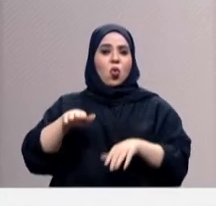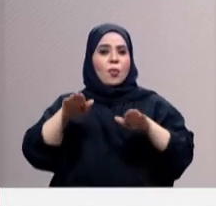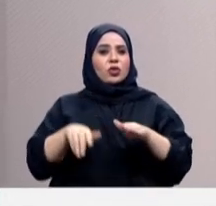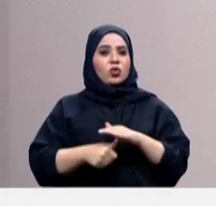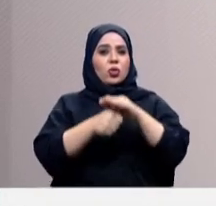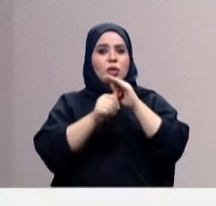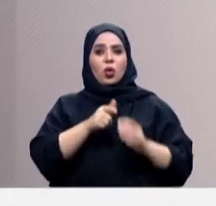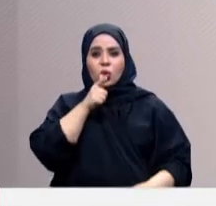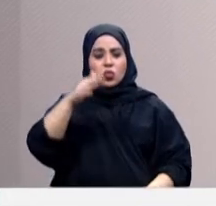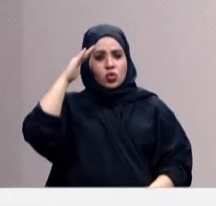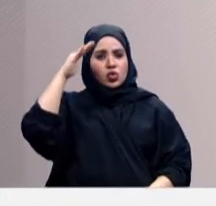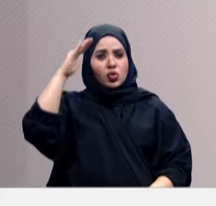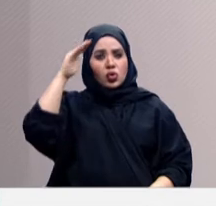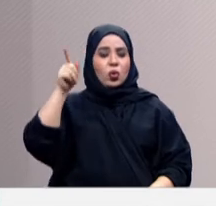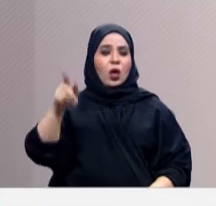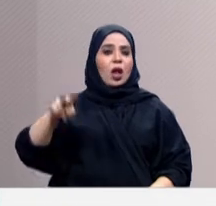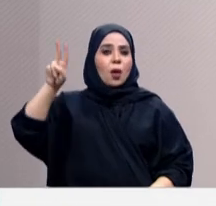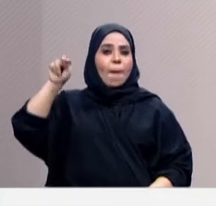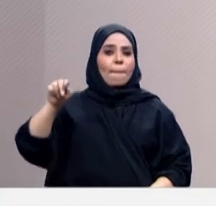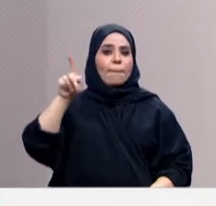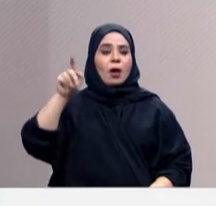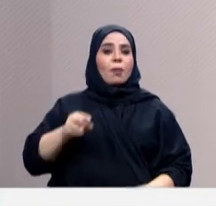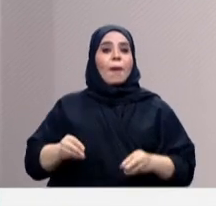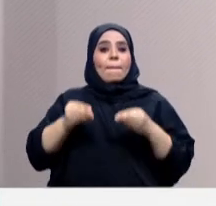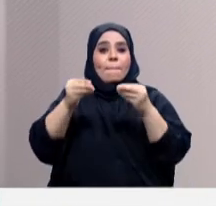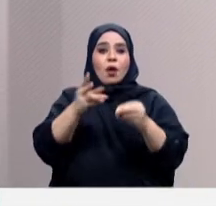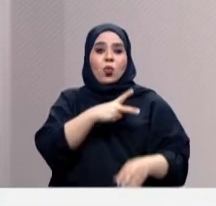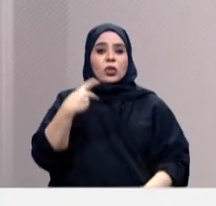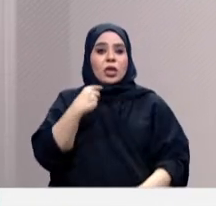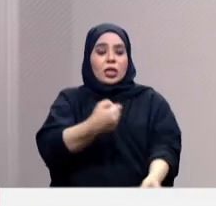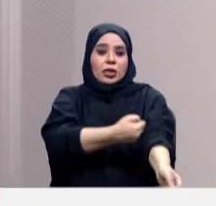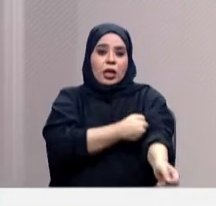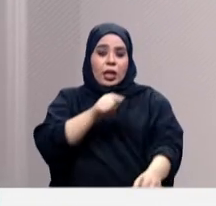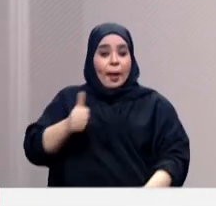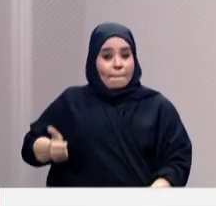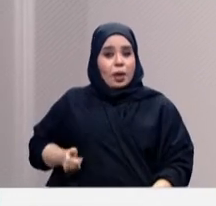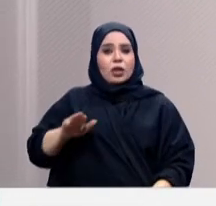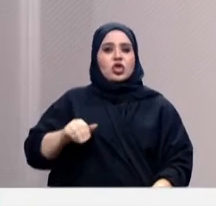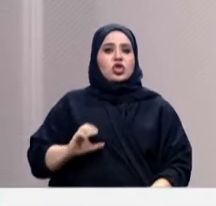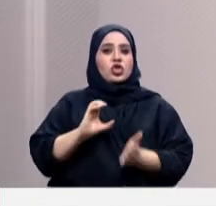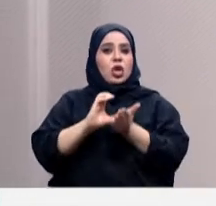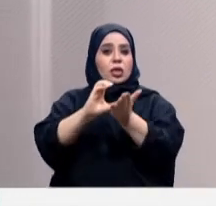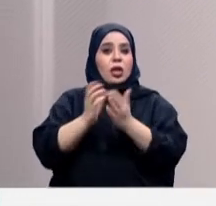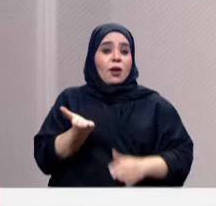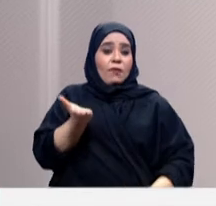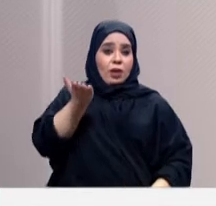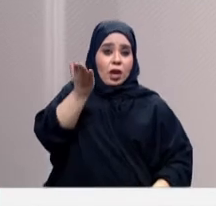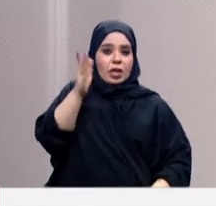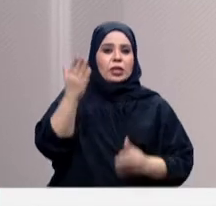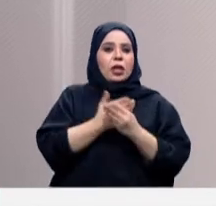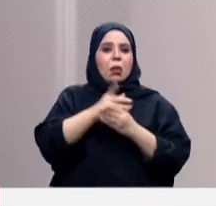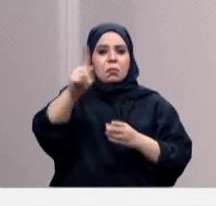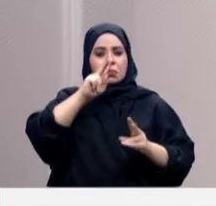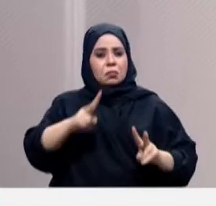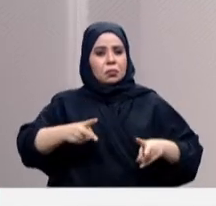شكره وتقديره لمنظمة الأمم المتحدة على منحها وزارة الصحة بمملكة البحرين هذه الجائزة الرفيعة،